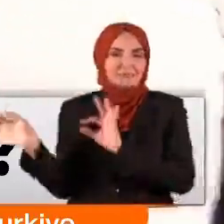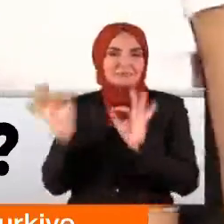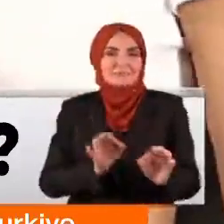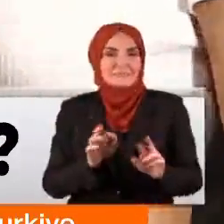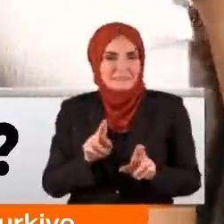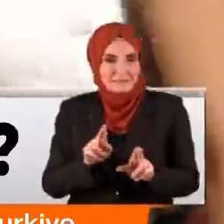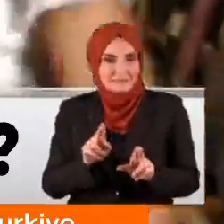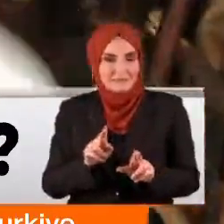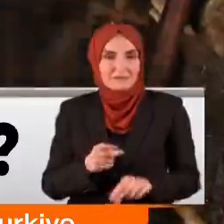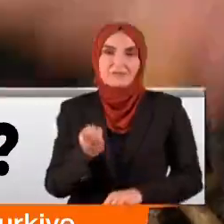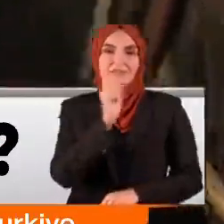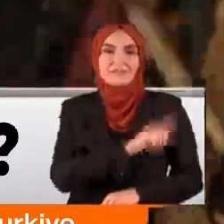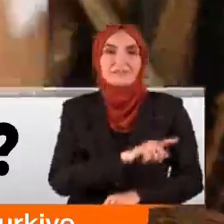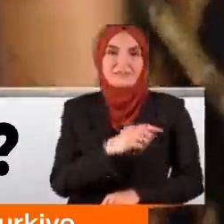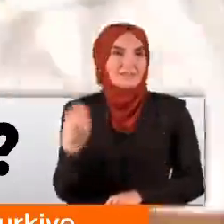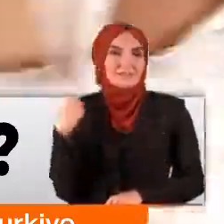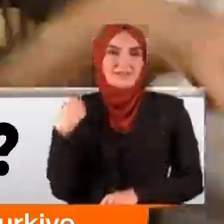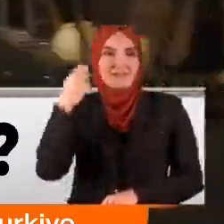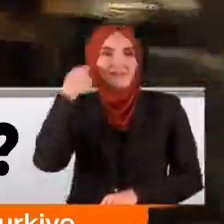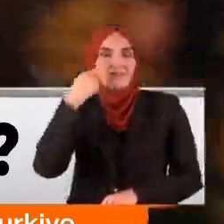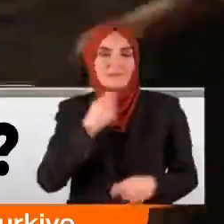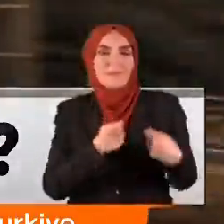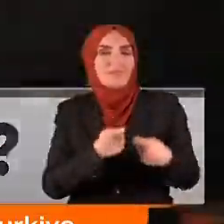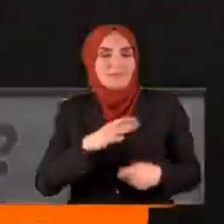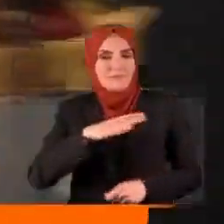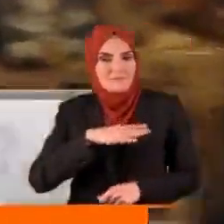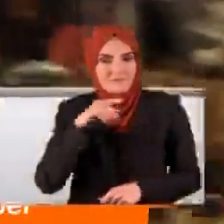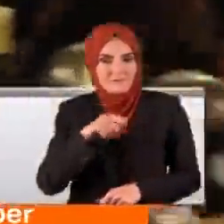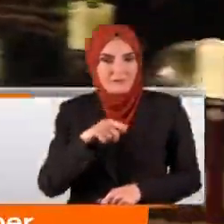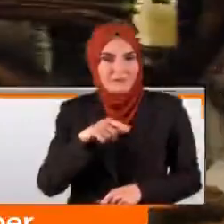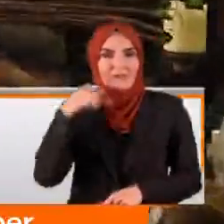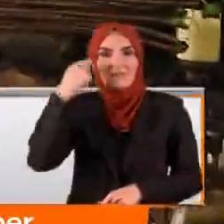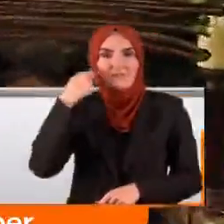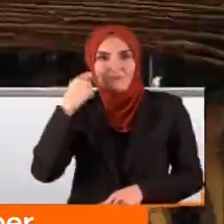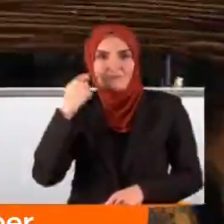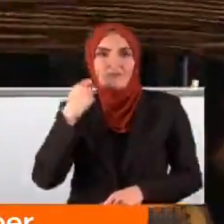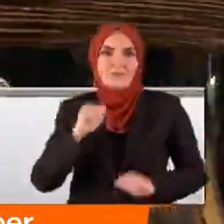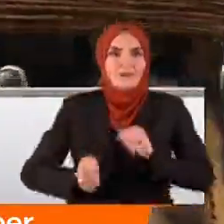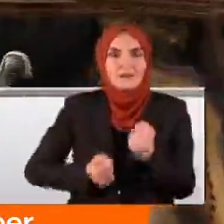aksiyon filmi eğitimleri. Burası Film Aksiyon Eğitim Akademisi.